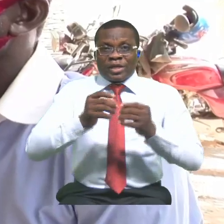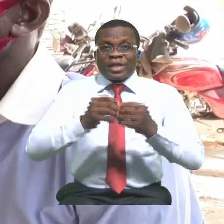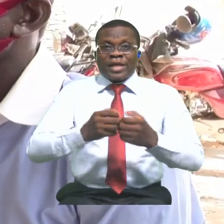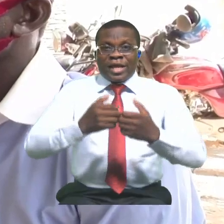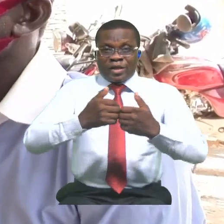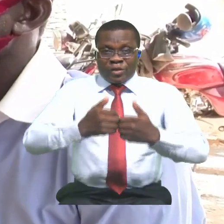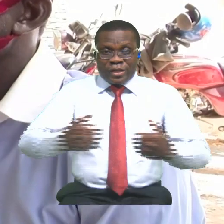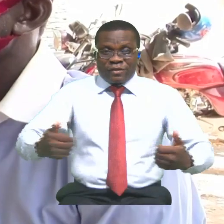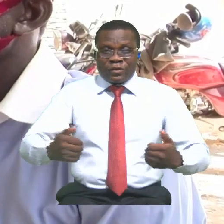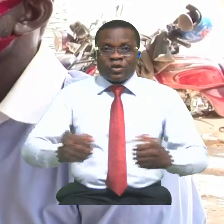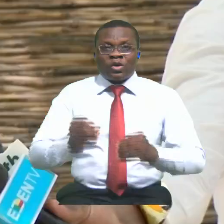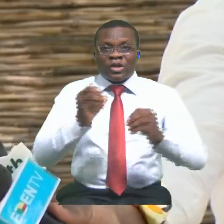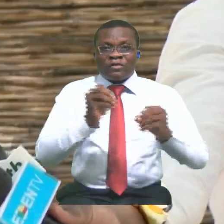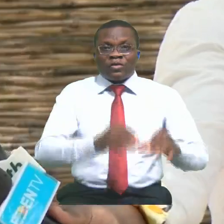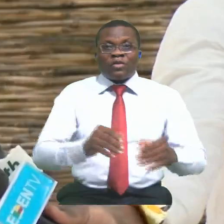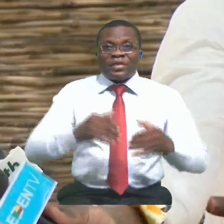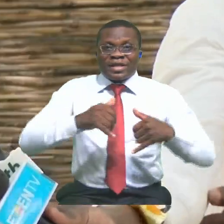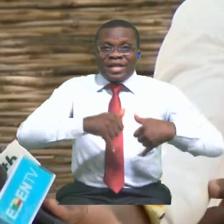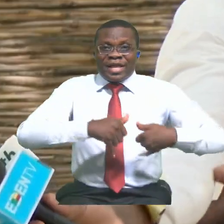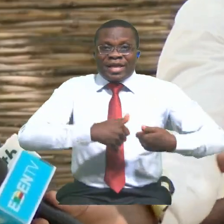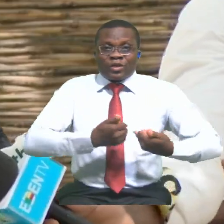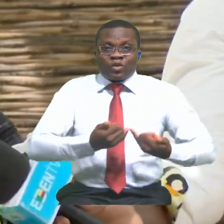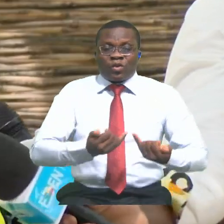mettez la joie à ce niveau.